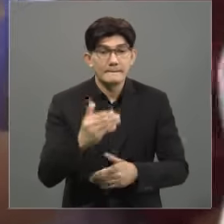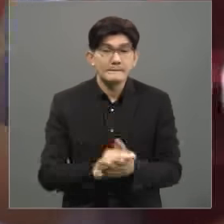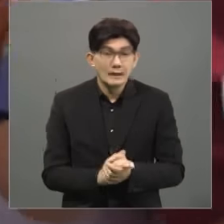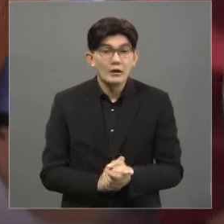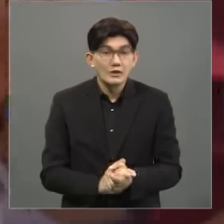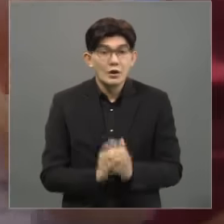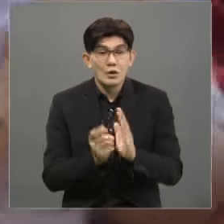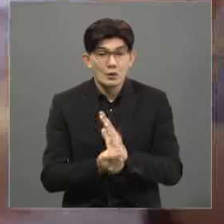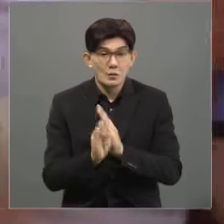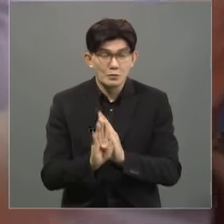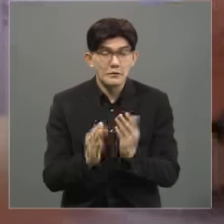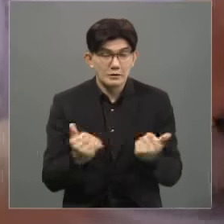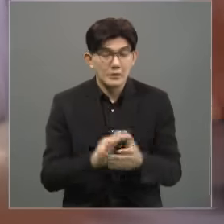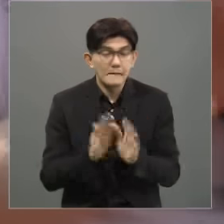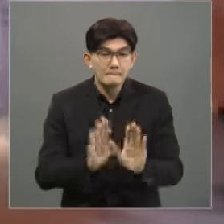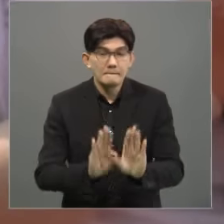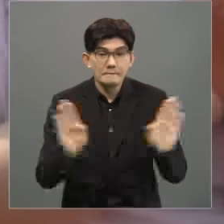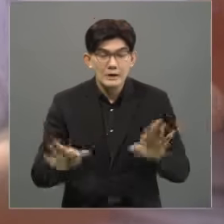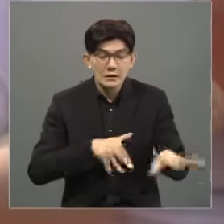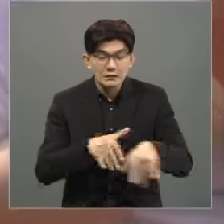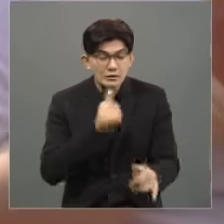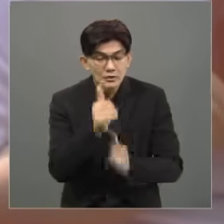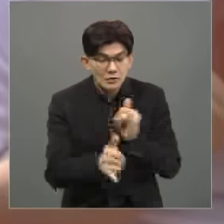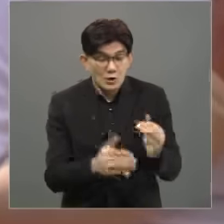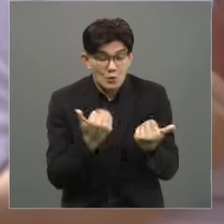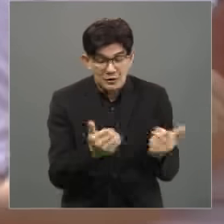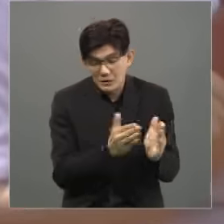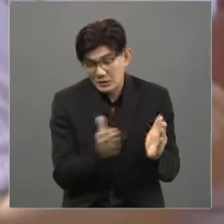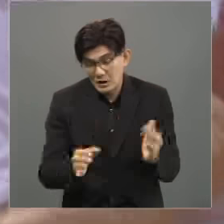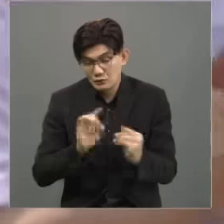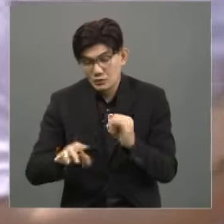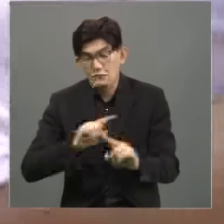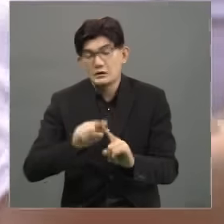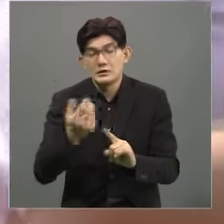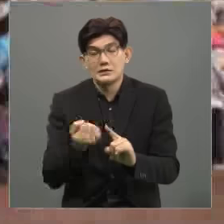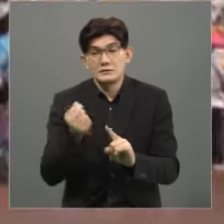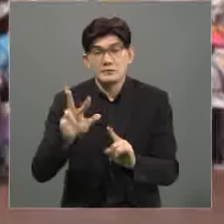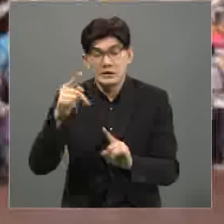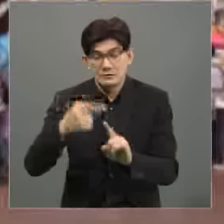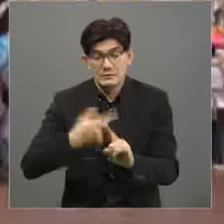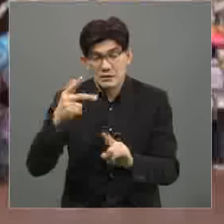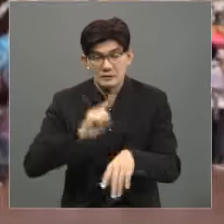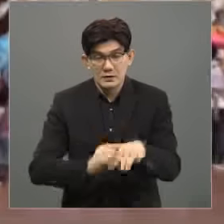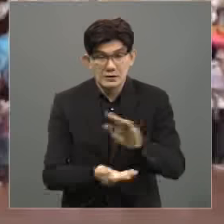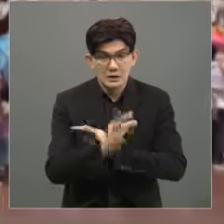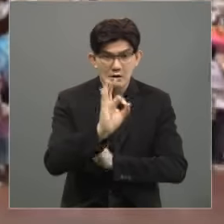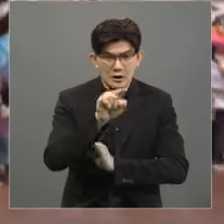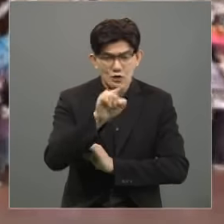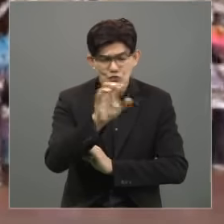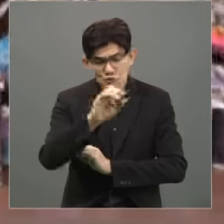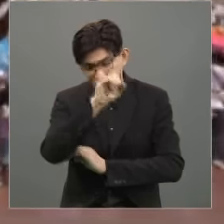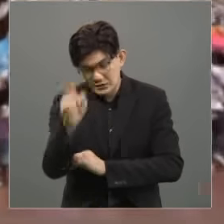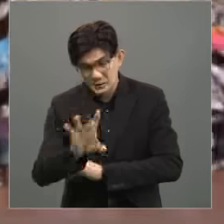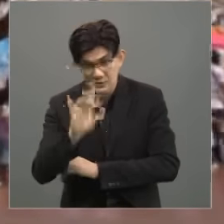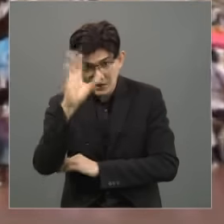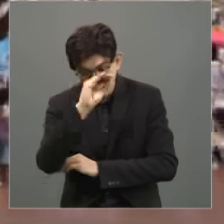างนี้จังหวัดอุบลราชธานีครับจะเปิดให้ประชาชนเข้าสักการะตั้งแต่วันนี้ไปจนถึง13มีนาคมระหว่างเวลา 9:00 น.ถึง 20:00 น.และ